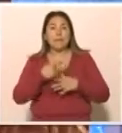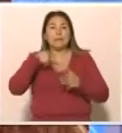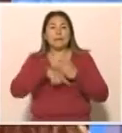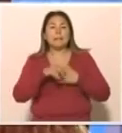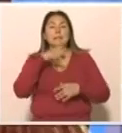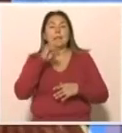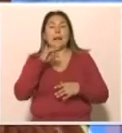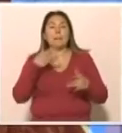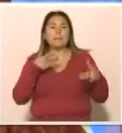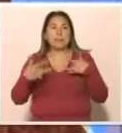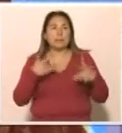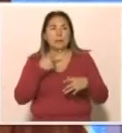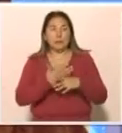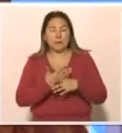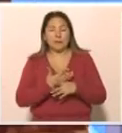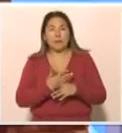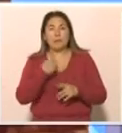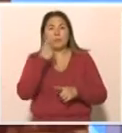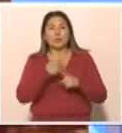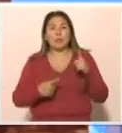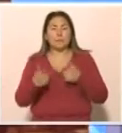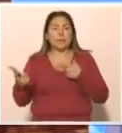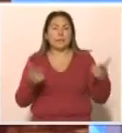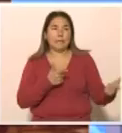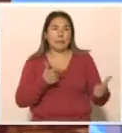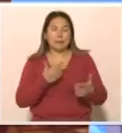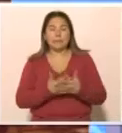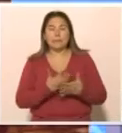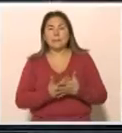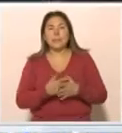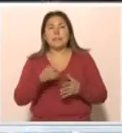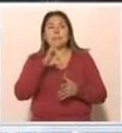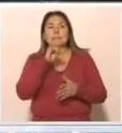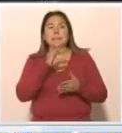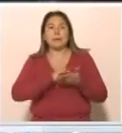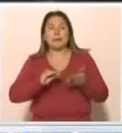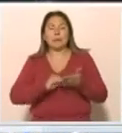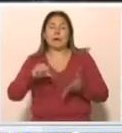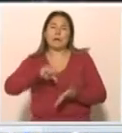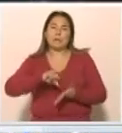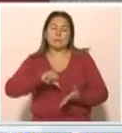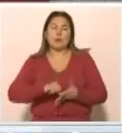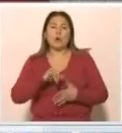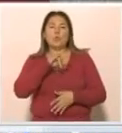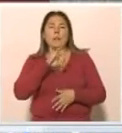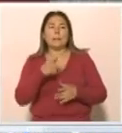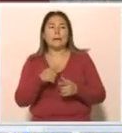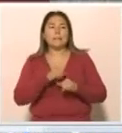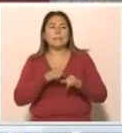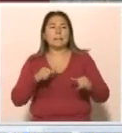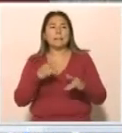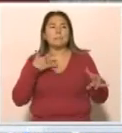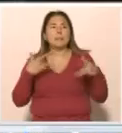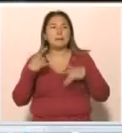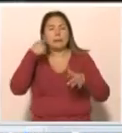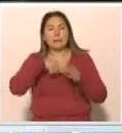театрдың әртістері сомдаған қойылым бір жарым ай дайындалған. Сценарийін жазуға дін мамандарда қатысты. Уланған сана атты